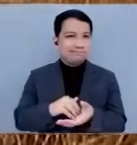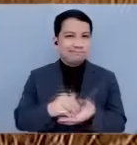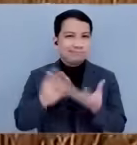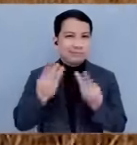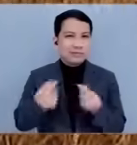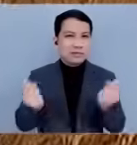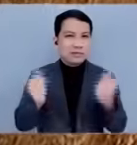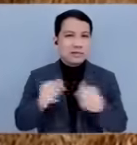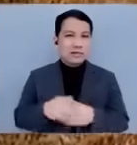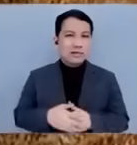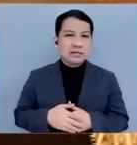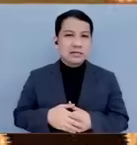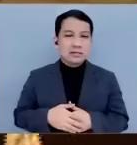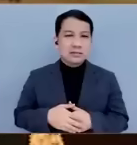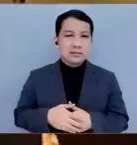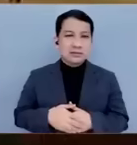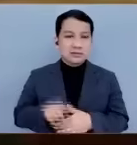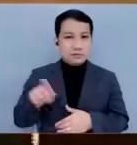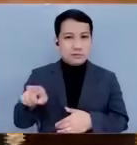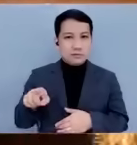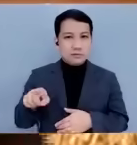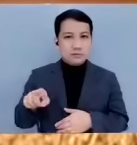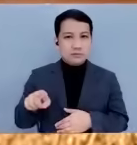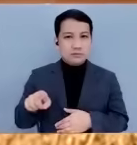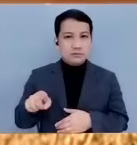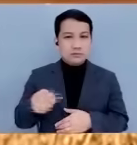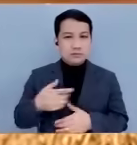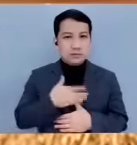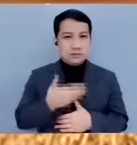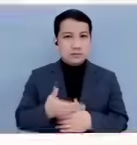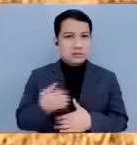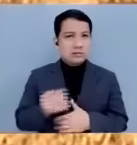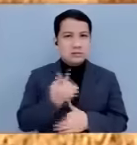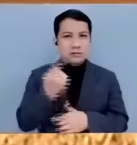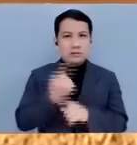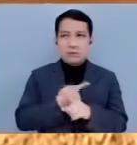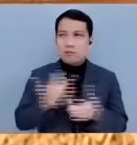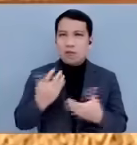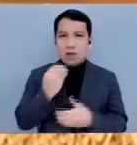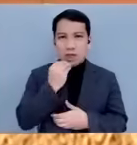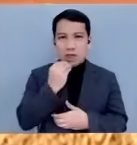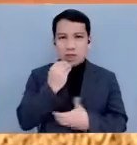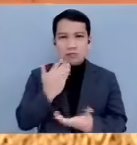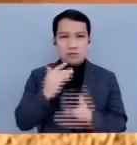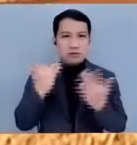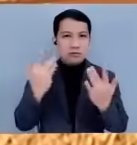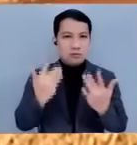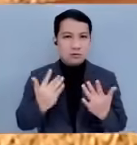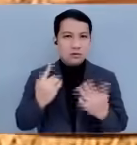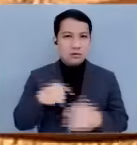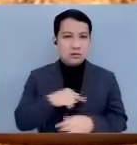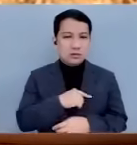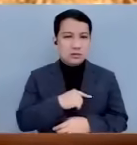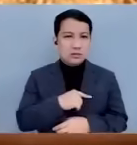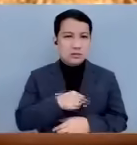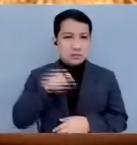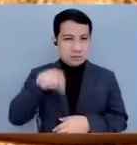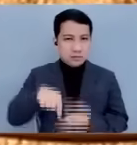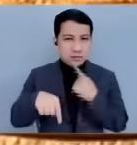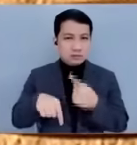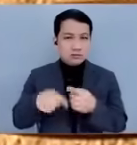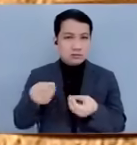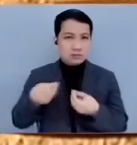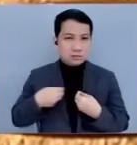bula. Ito nga, bigo. Sa loob siguro ng ilang buwan, wala kami makain. Kawawa naman. Dapat ay mabigyan naman ng